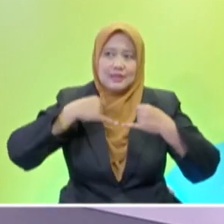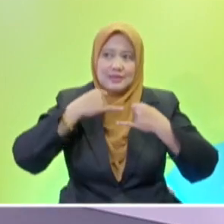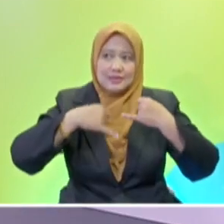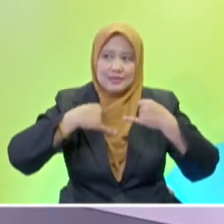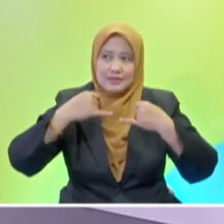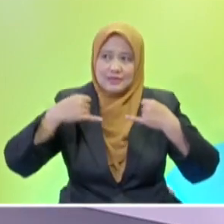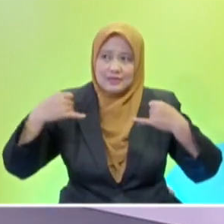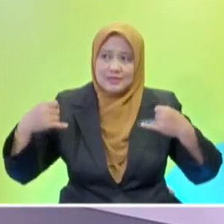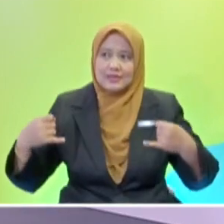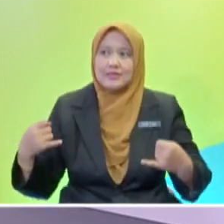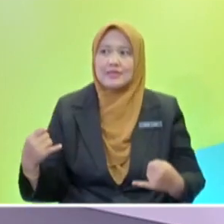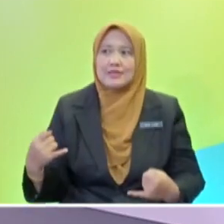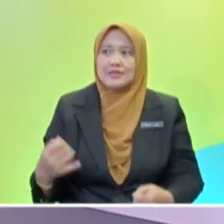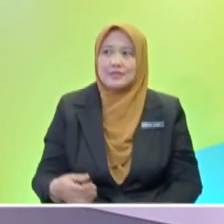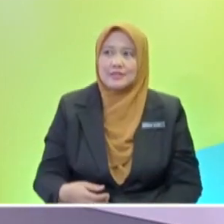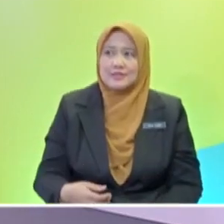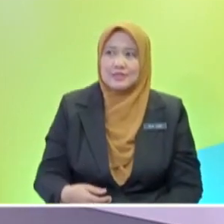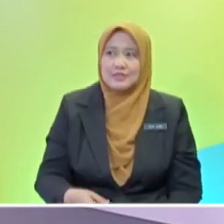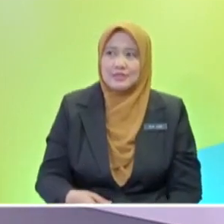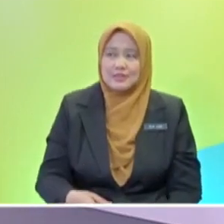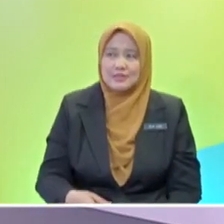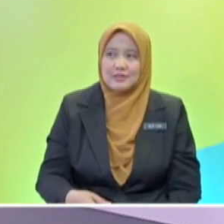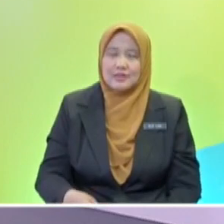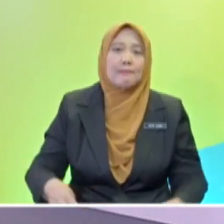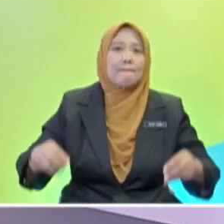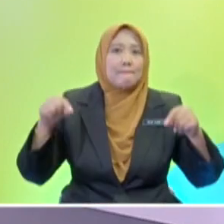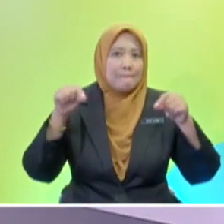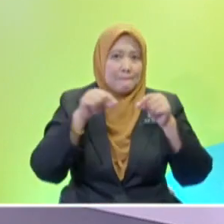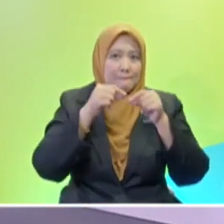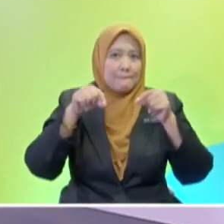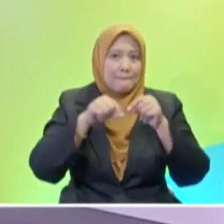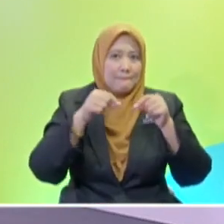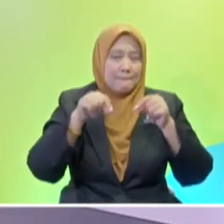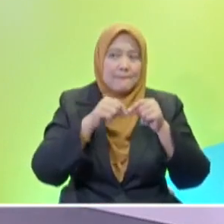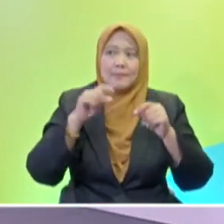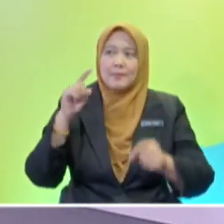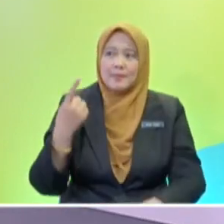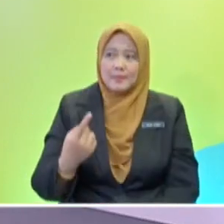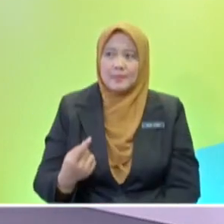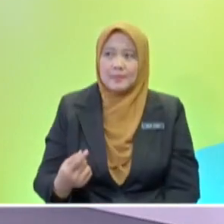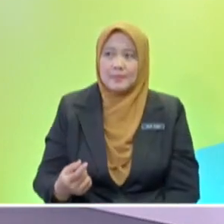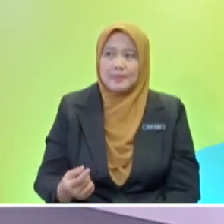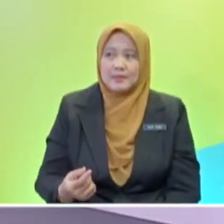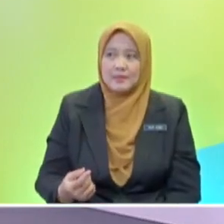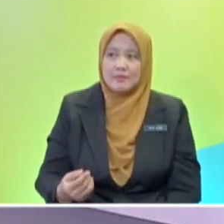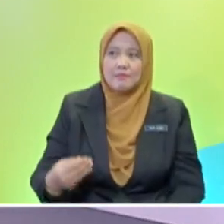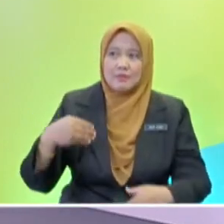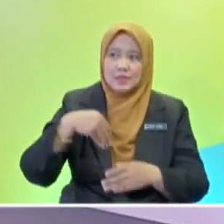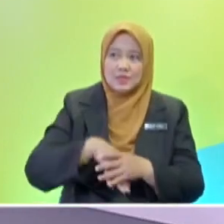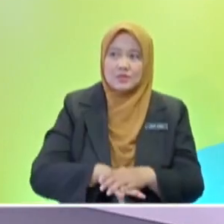tali ini Oke tali ini adalah manik-manik saja Ibu masukkan Kak